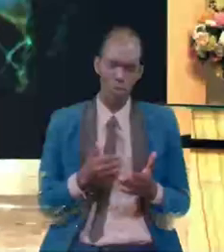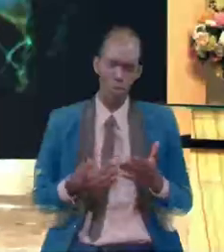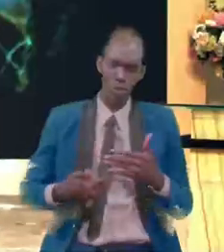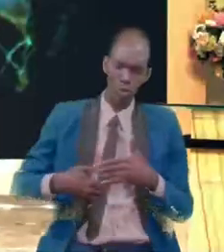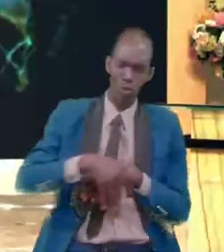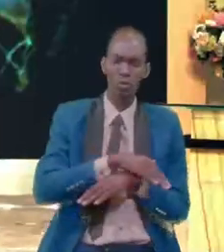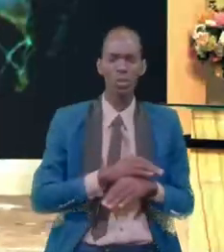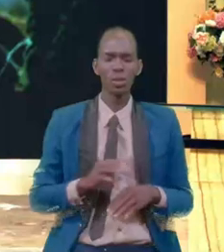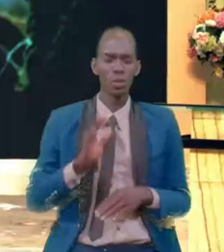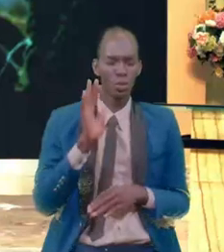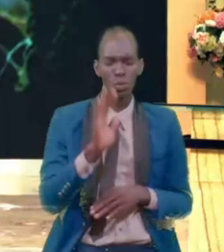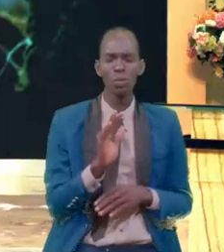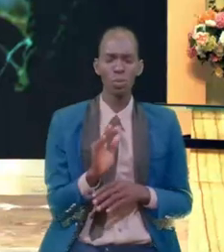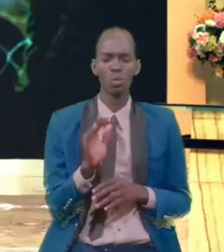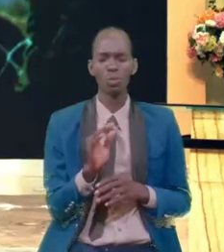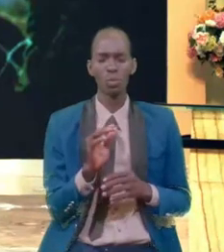Cela couvre votre cas.